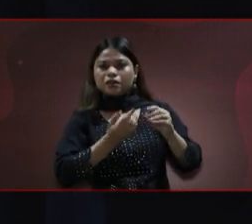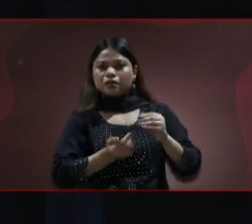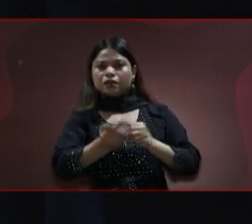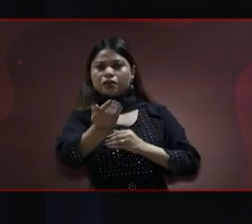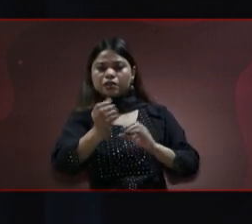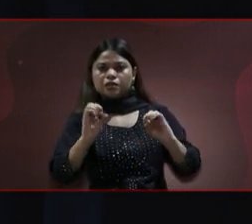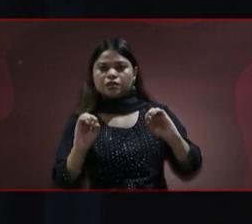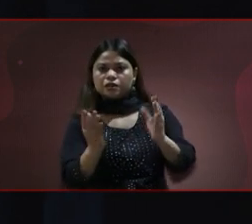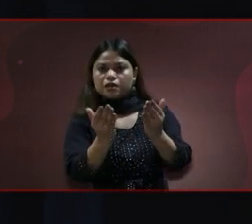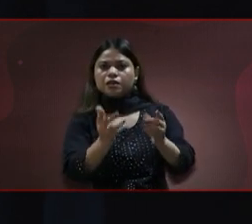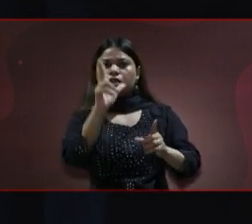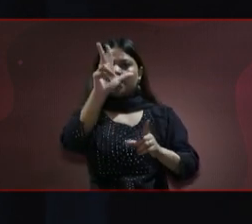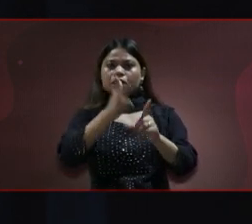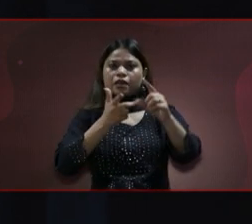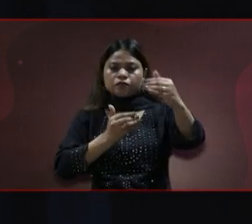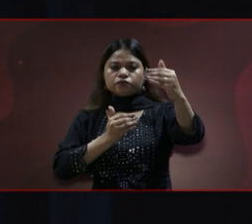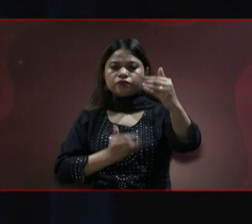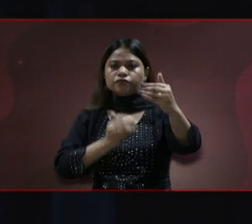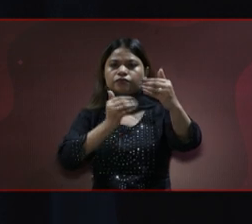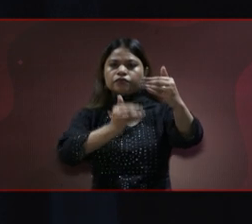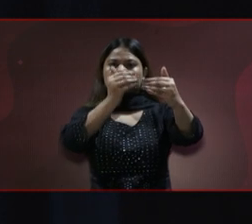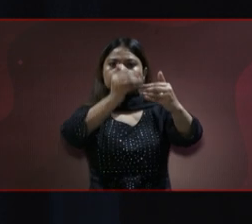ऑफ द 8 ईयर्स रहेगा, यानी